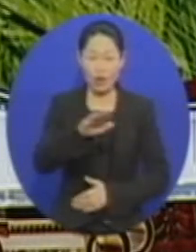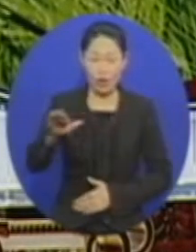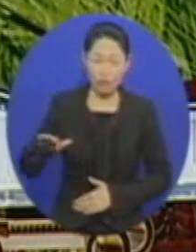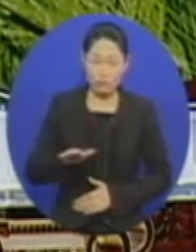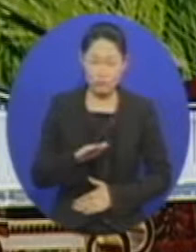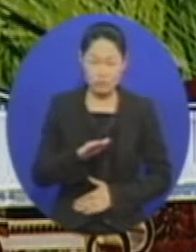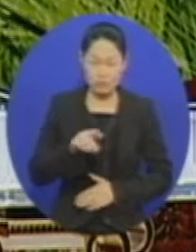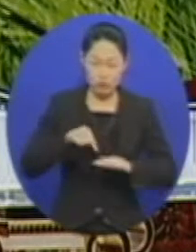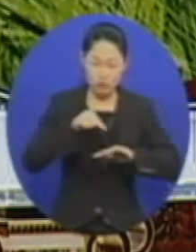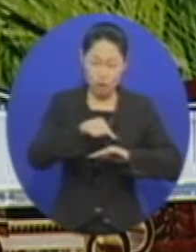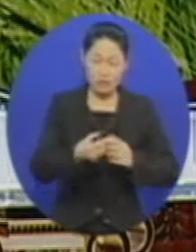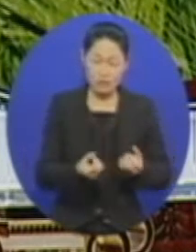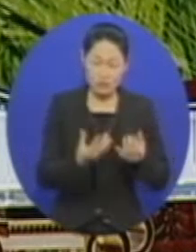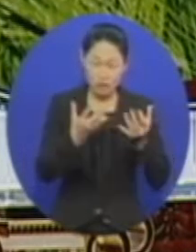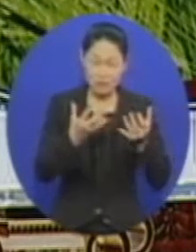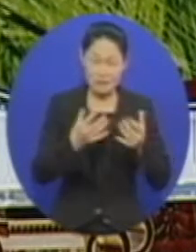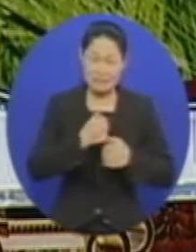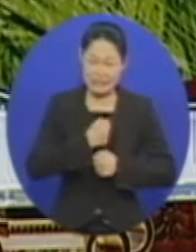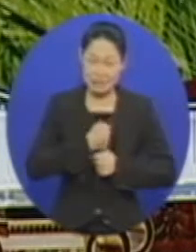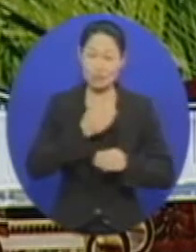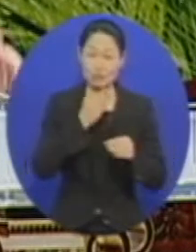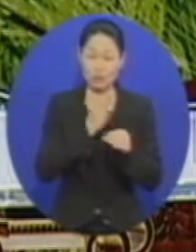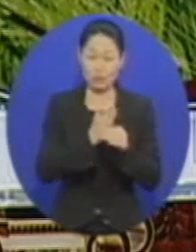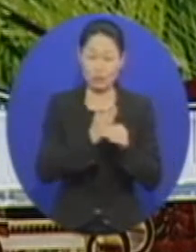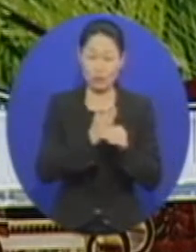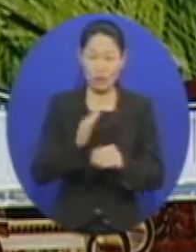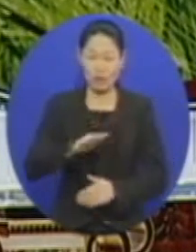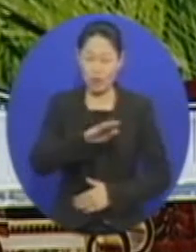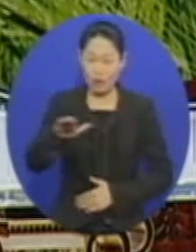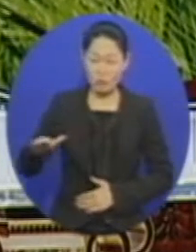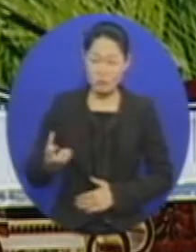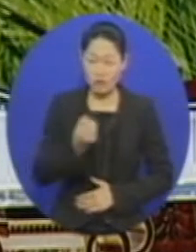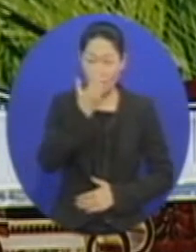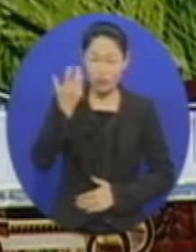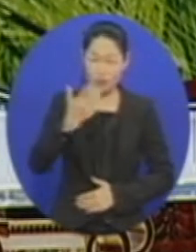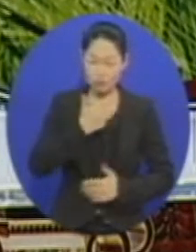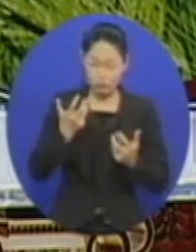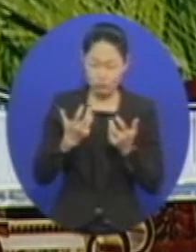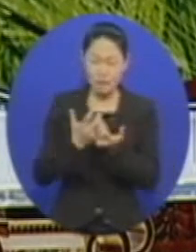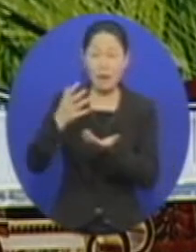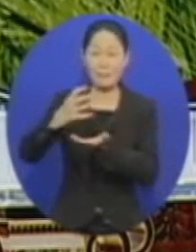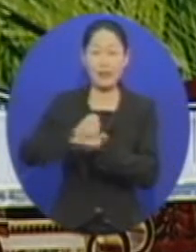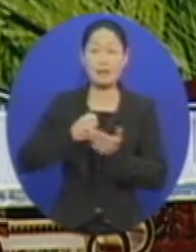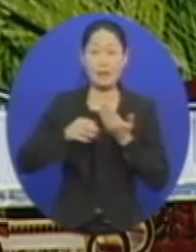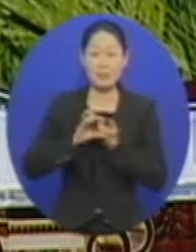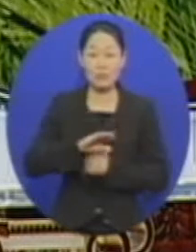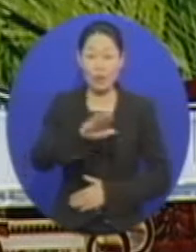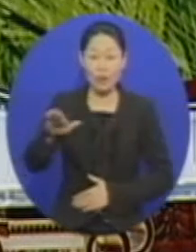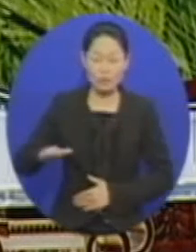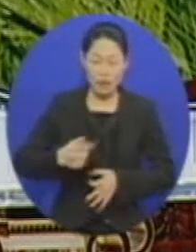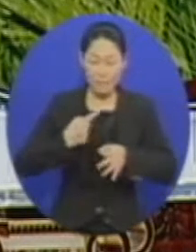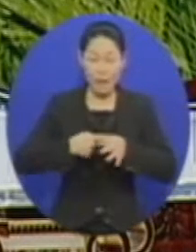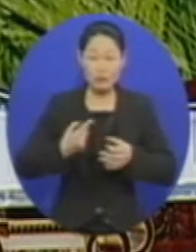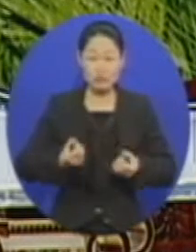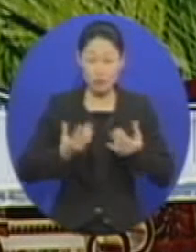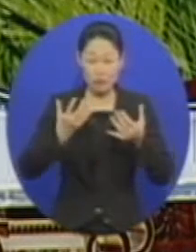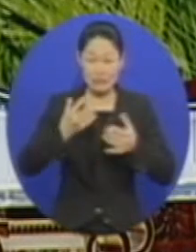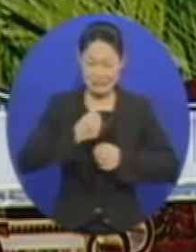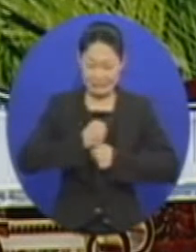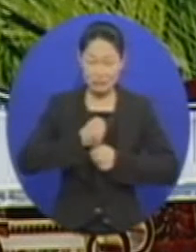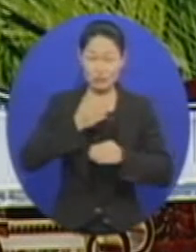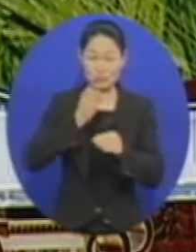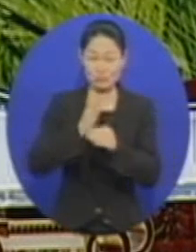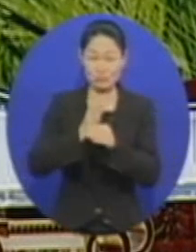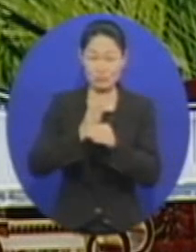유월절 절기를 지키고 있는 것이고 여러분이 성령의 충만함을 받았다면 여러분은 맥주 절절 기도 지키고 있는